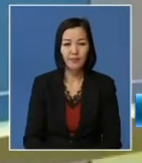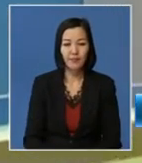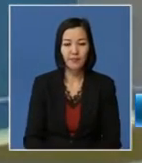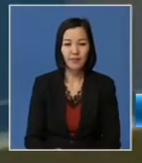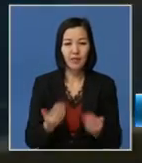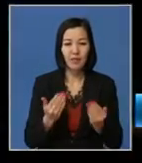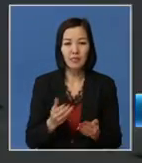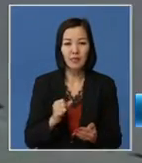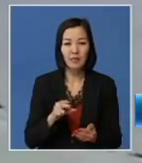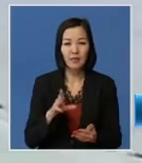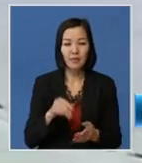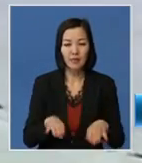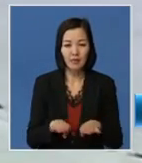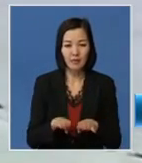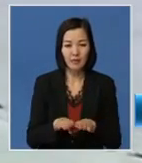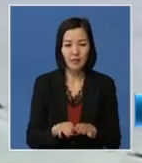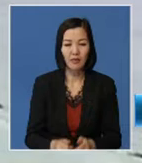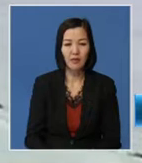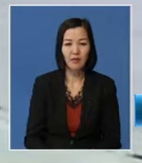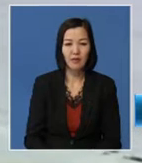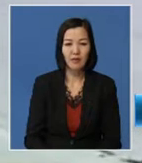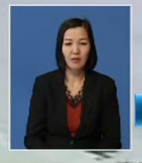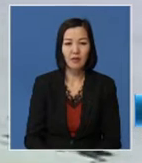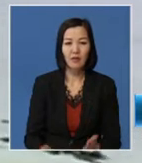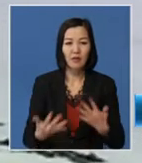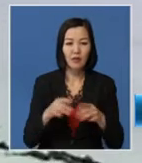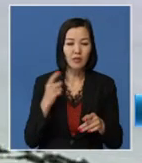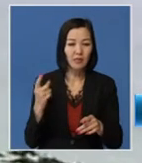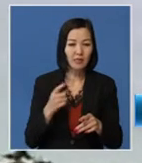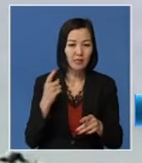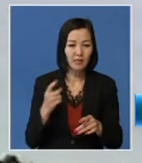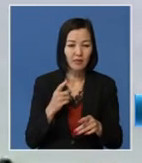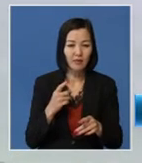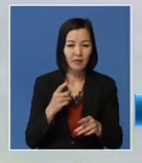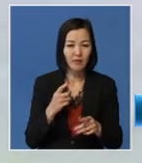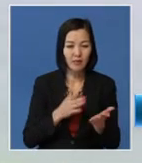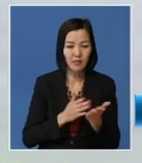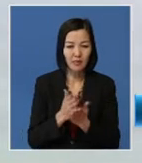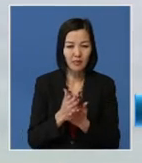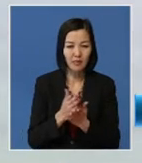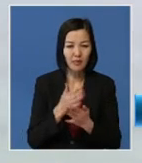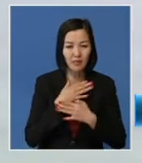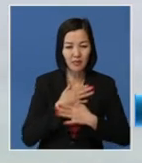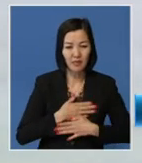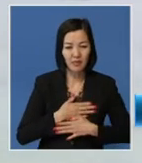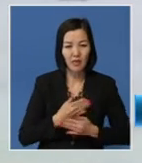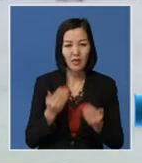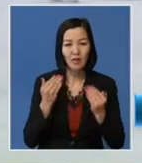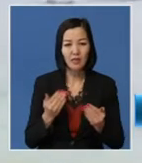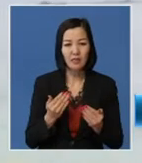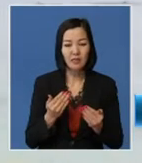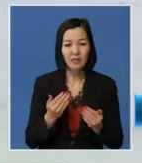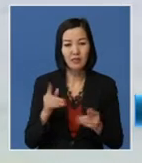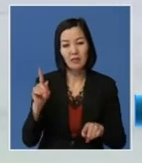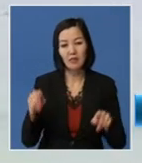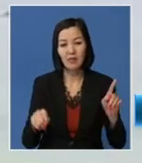работают сегодня люди. На сельскохозяйственных полях нашей Алматинской области затишье. Но, может быть, сейчас где-то